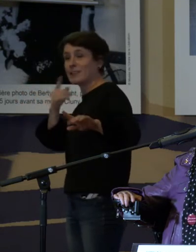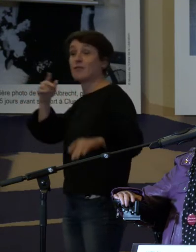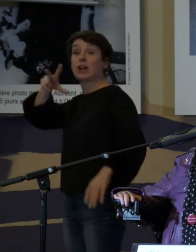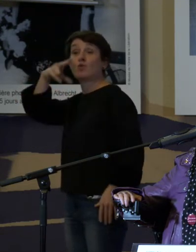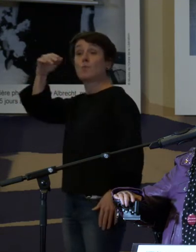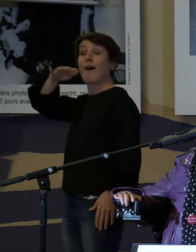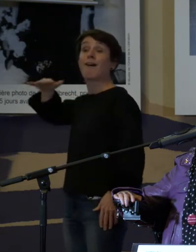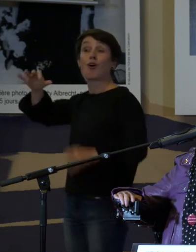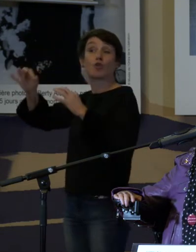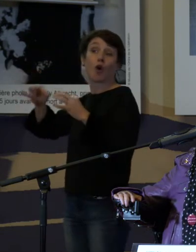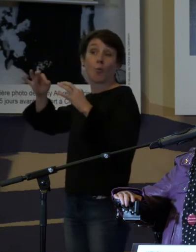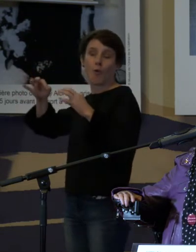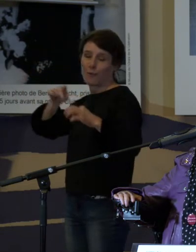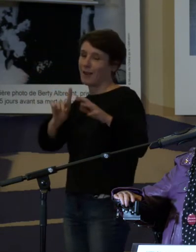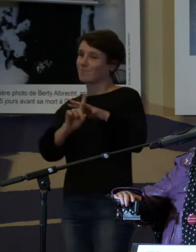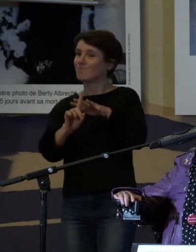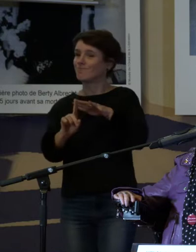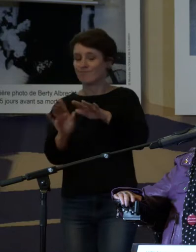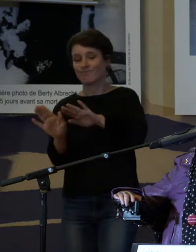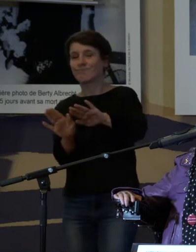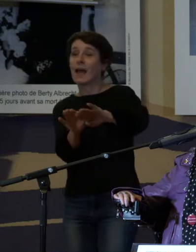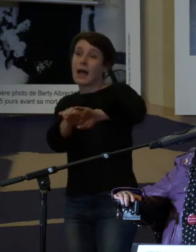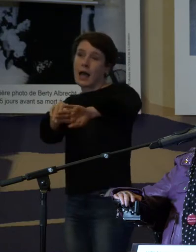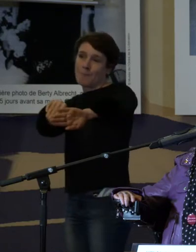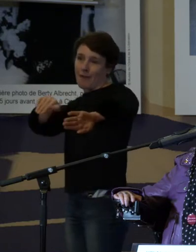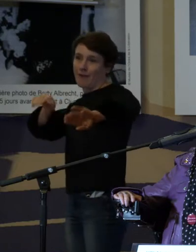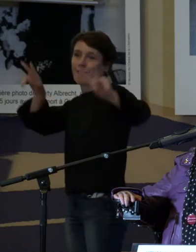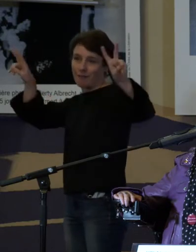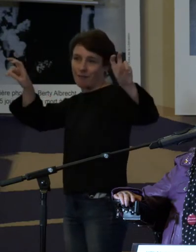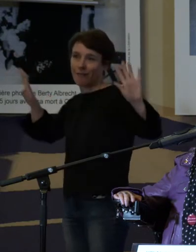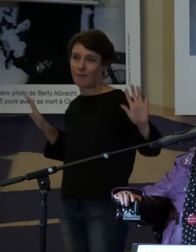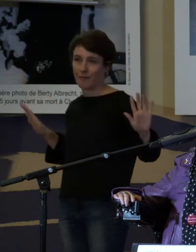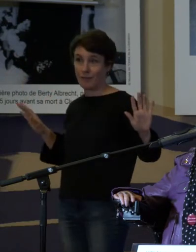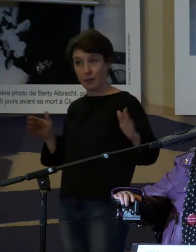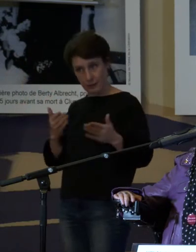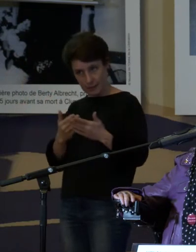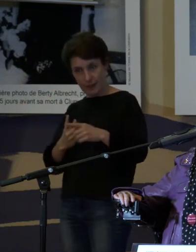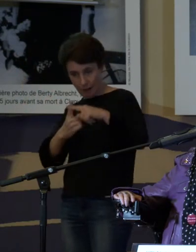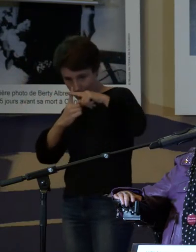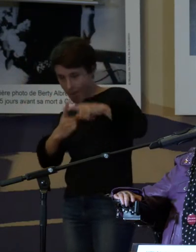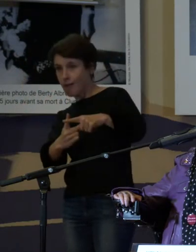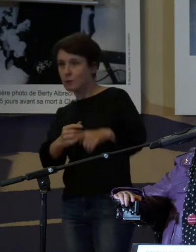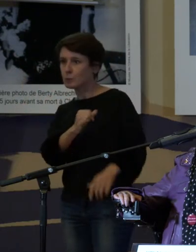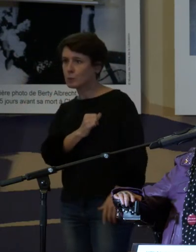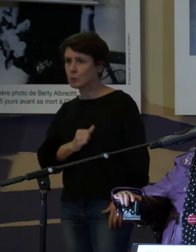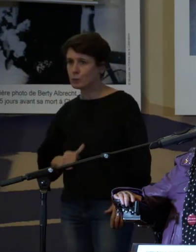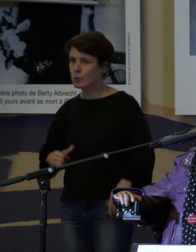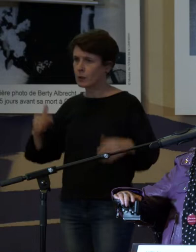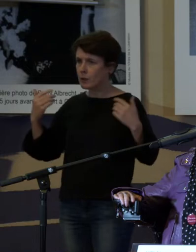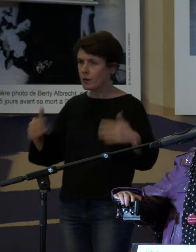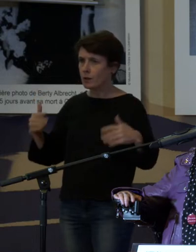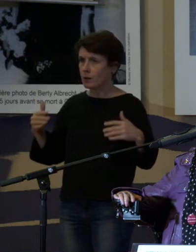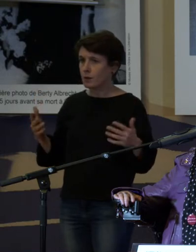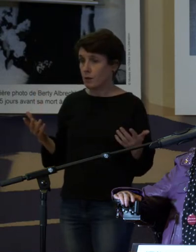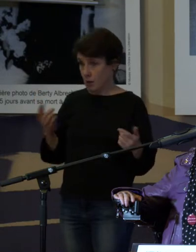commune. Cette essentialisation, en fait, elle est très forte, et c'est cela, en fait, qui